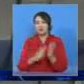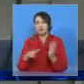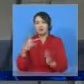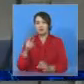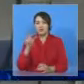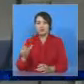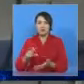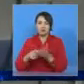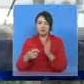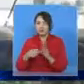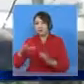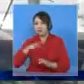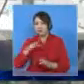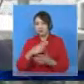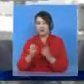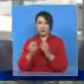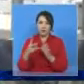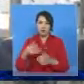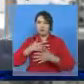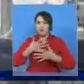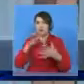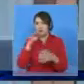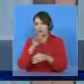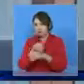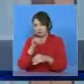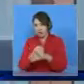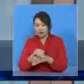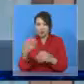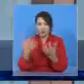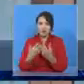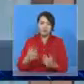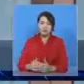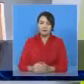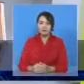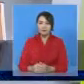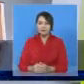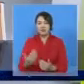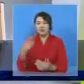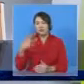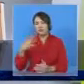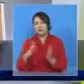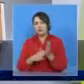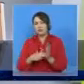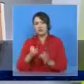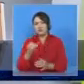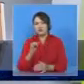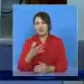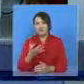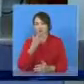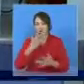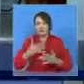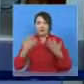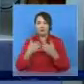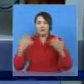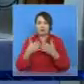жан сақтау бөлімінде болса, оның 12-сі өкпені жасанды желдету аппаратына қосылған. Ал 39-ы инвазивті емес өкпені